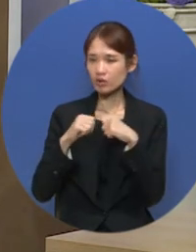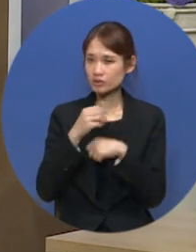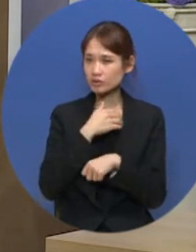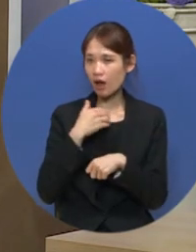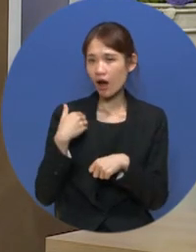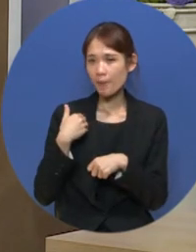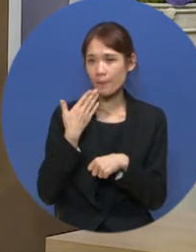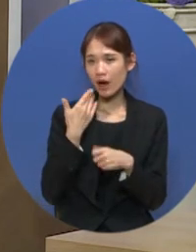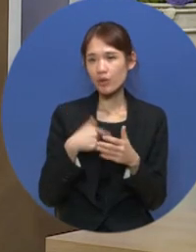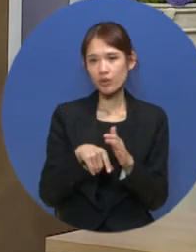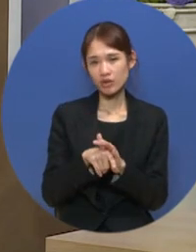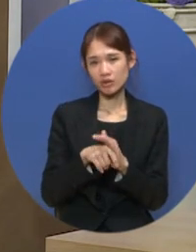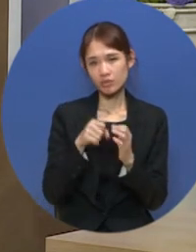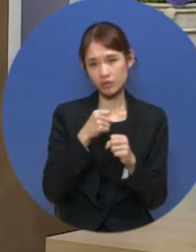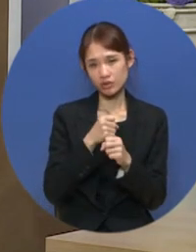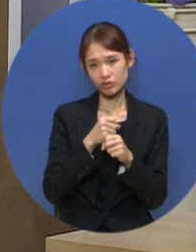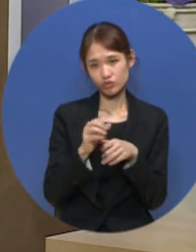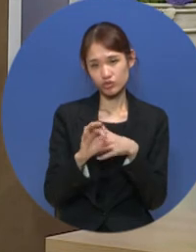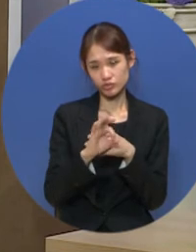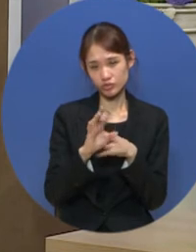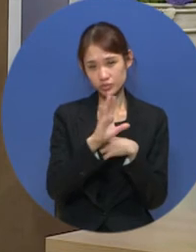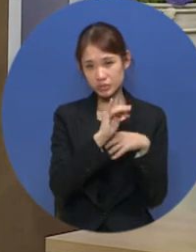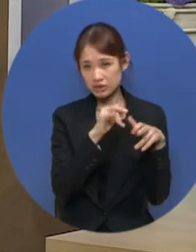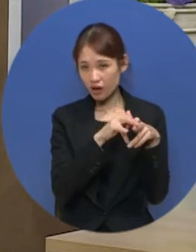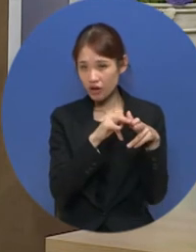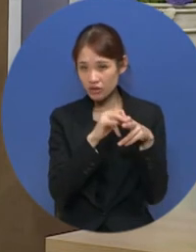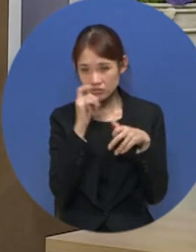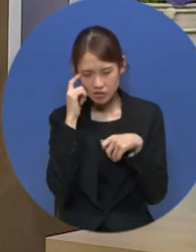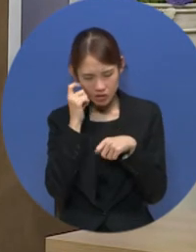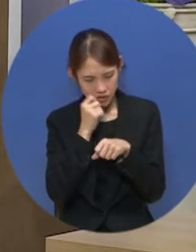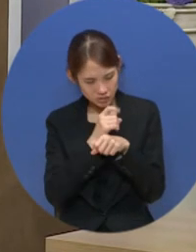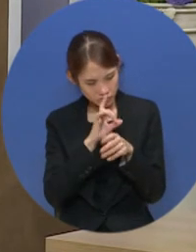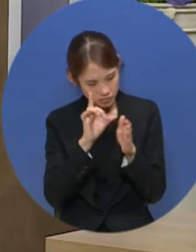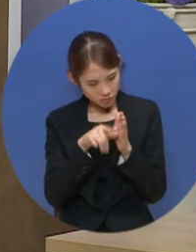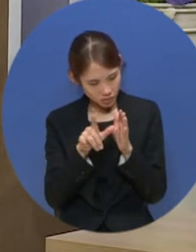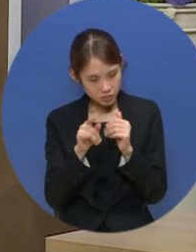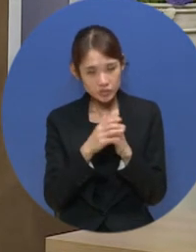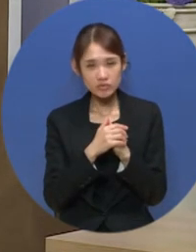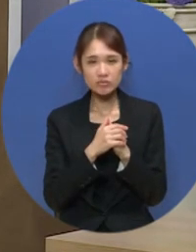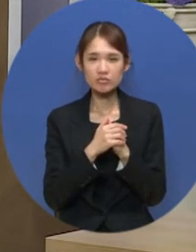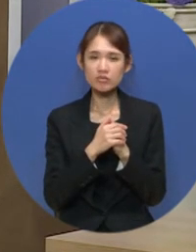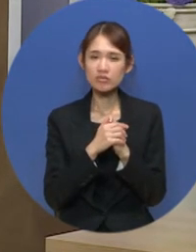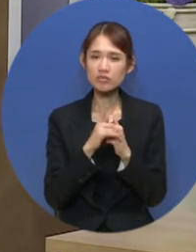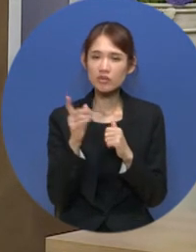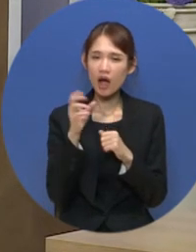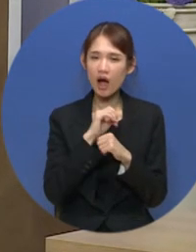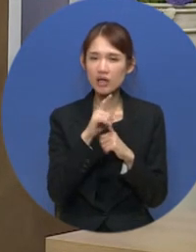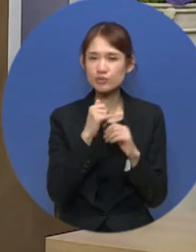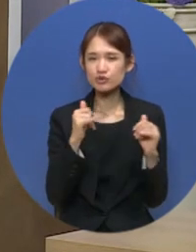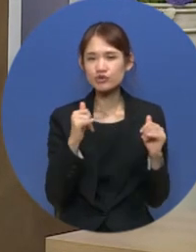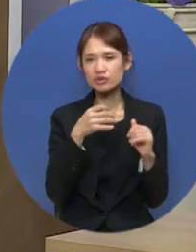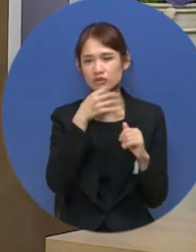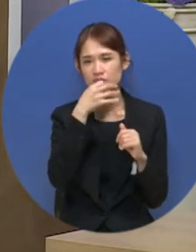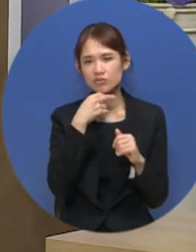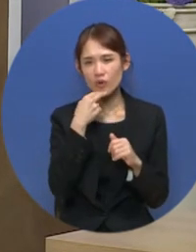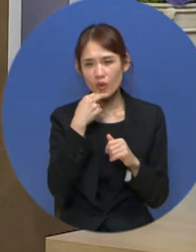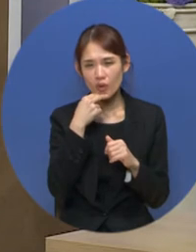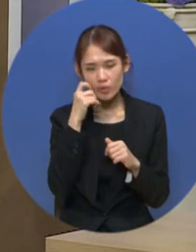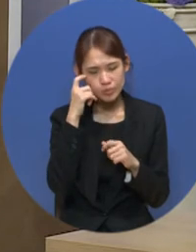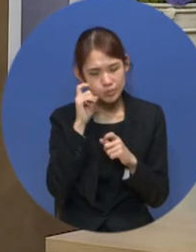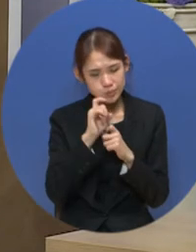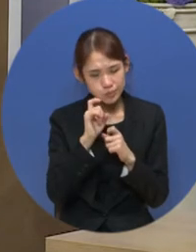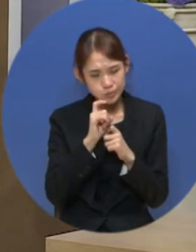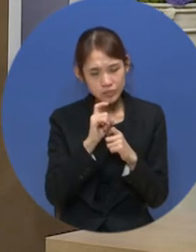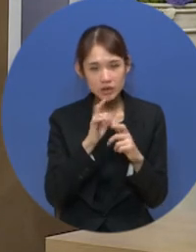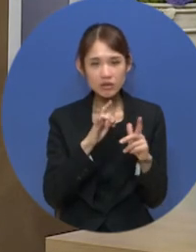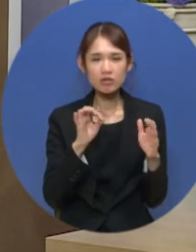있게 해주시면은 이제 그런 비장애인 분들이 생각할 때 이분들이 좀 힘들지 않을까 하고 그 염려했던